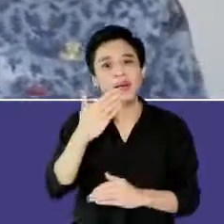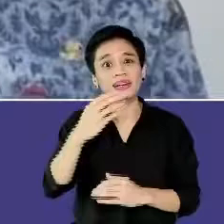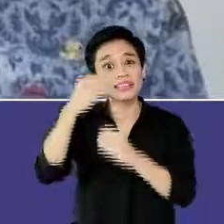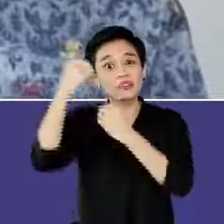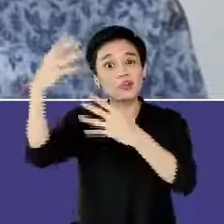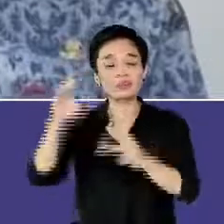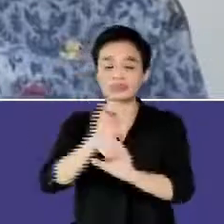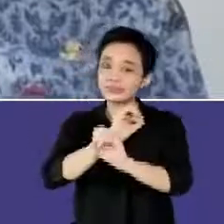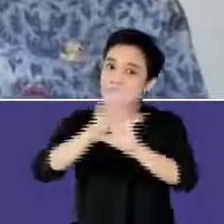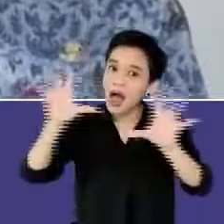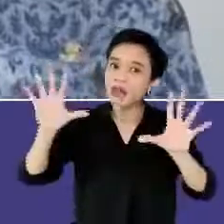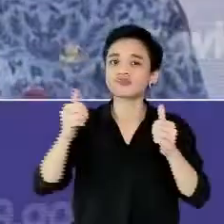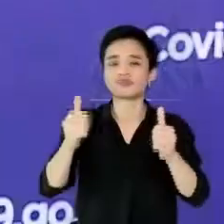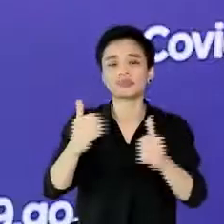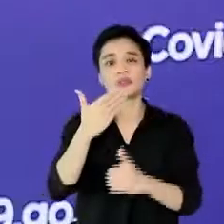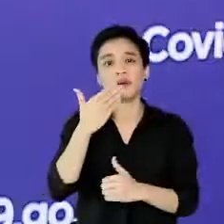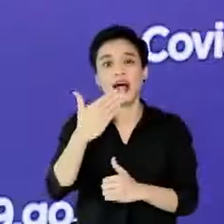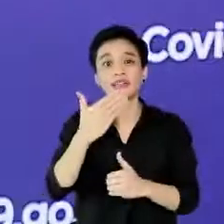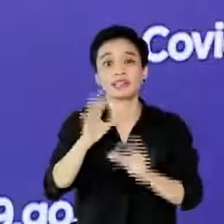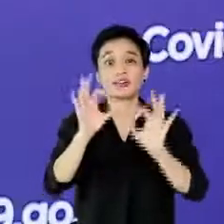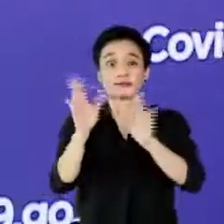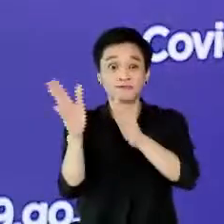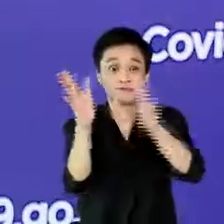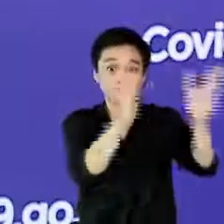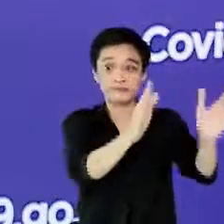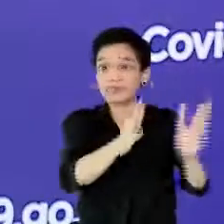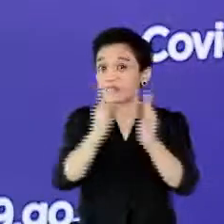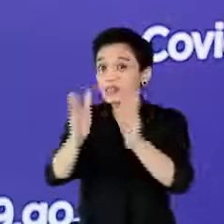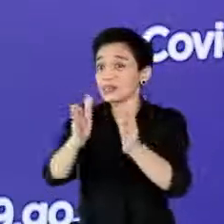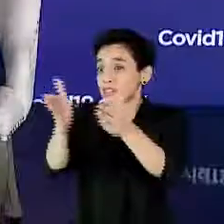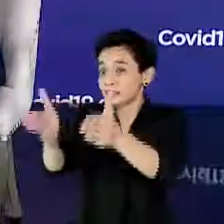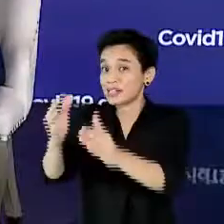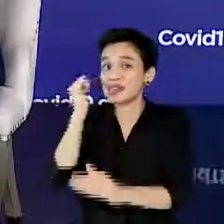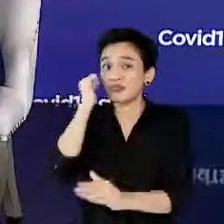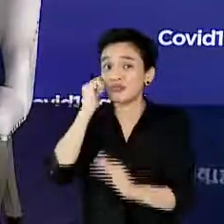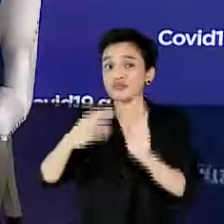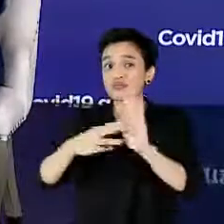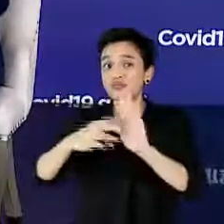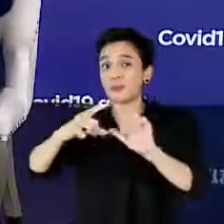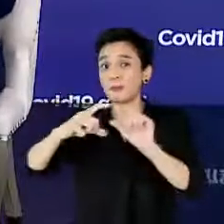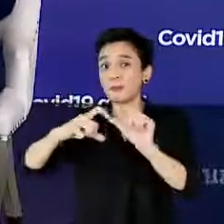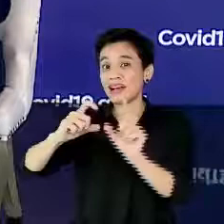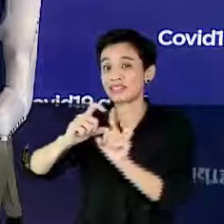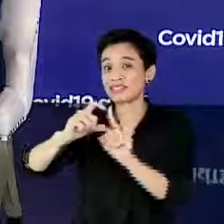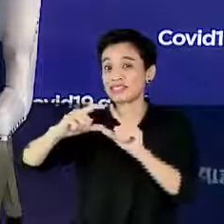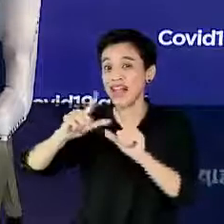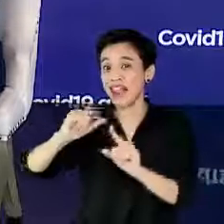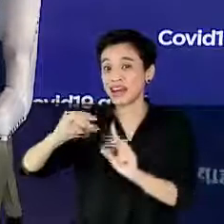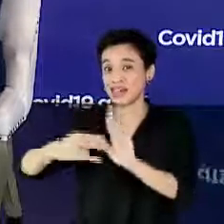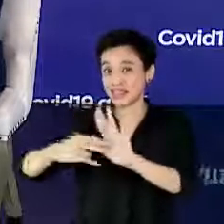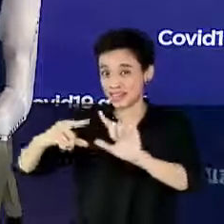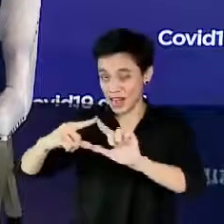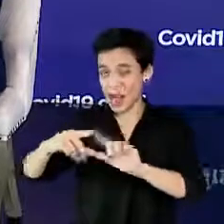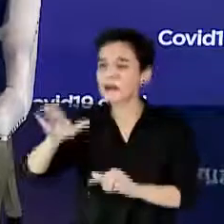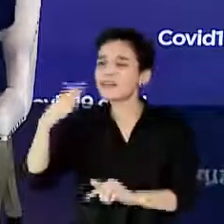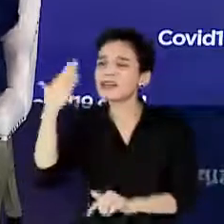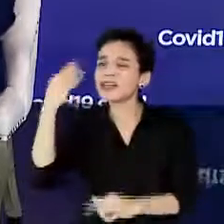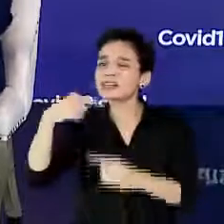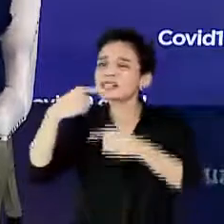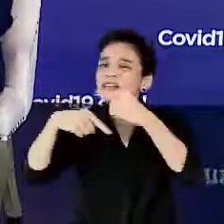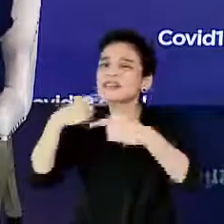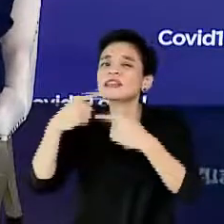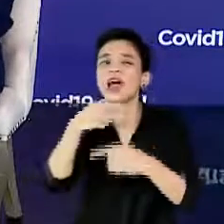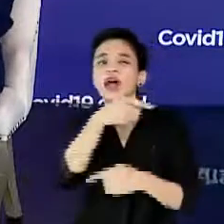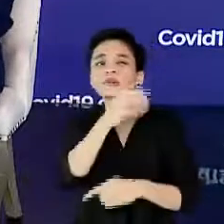dan sekarang saya beralih ke Ibu masdalina ini kita tadi sudah mendengar ibu Yah dari DKI Jakarta Jawa Tengah